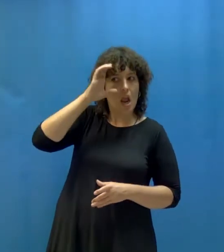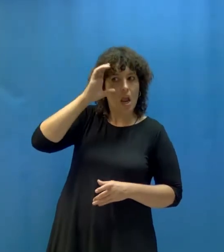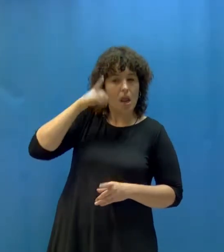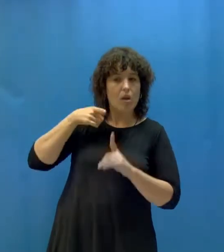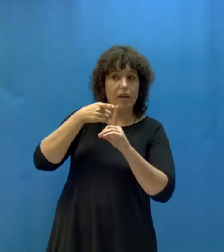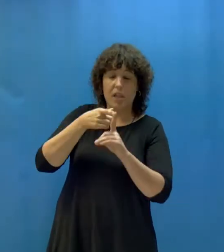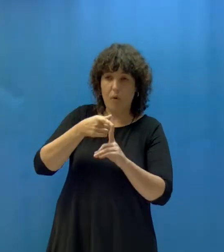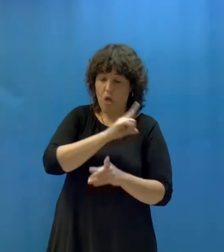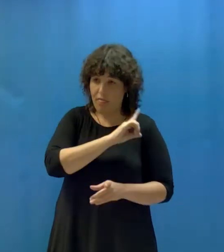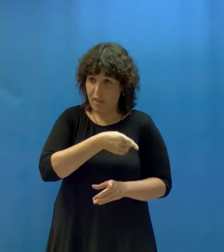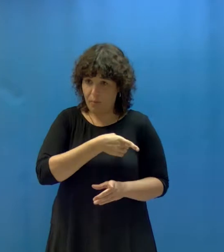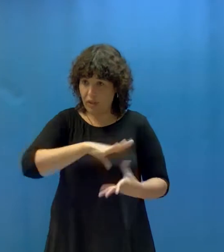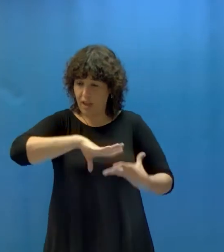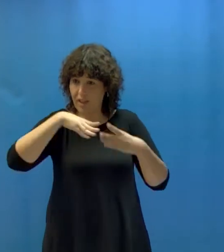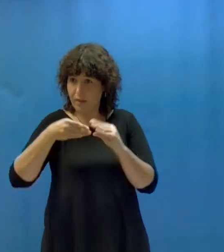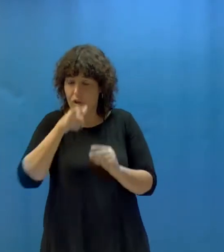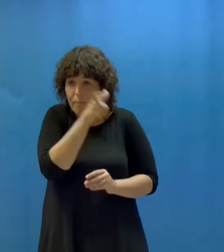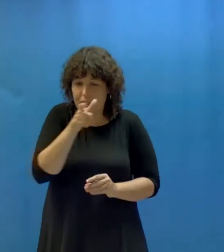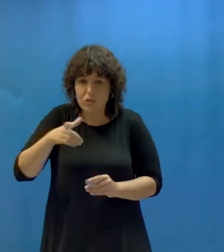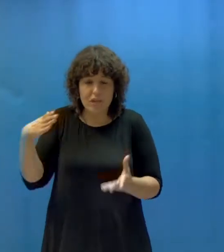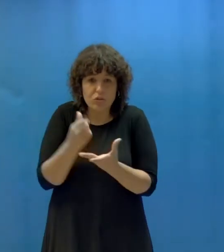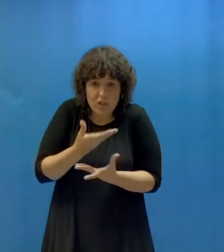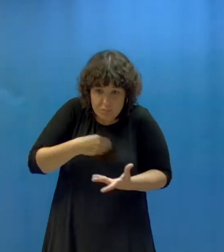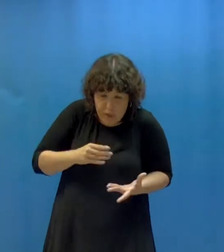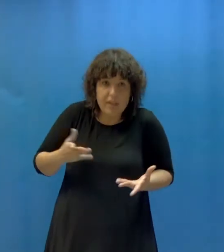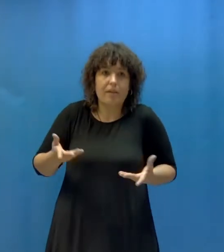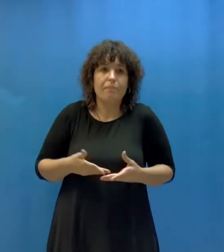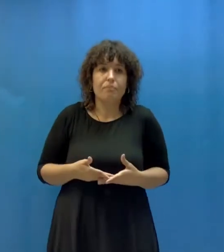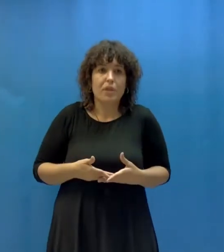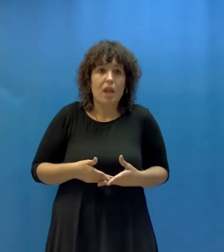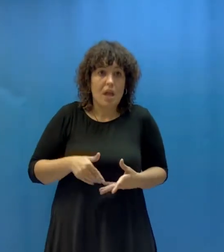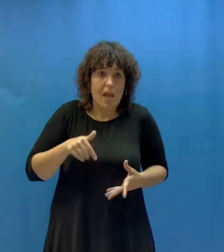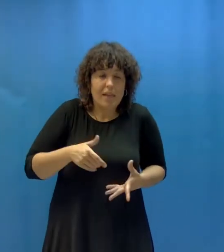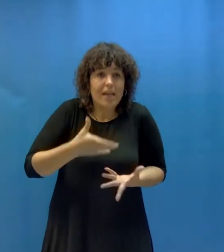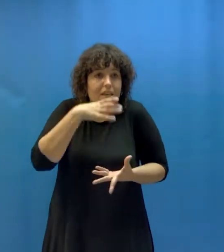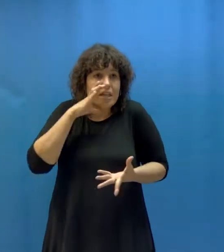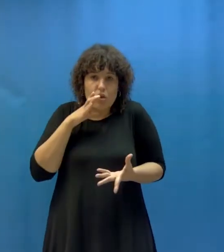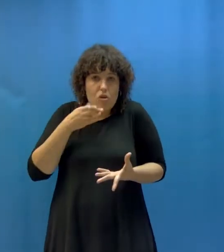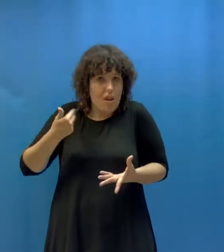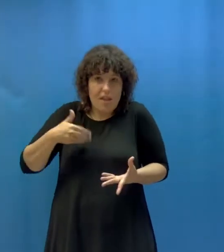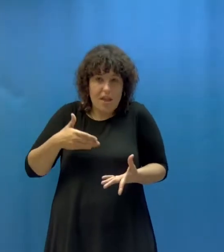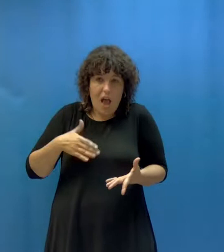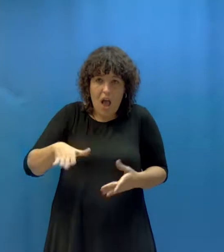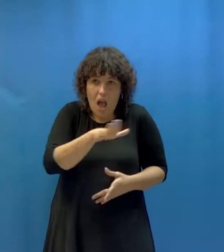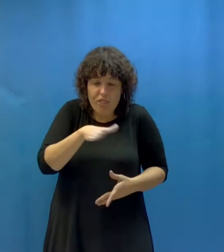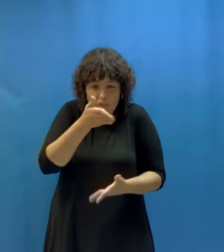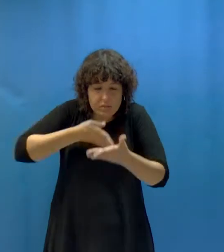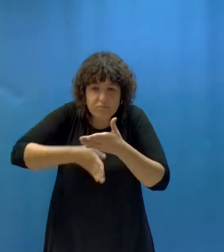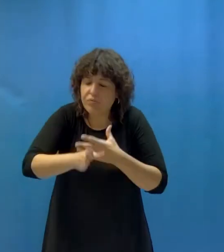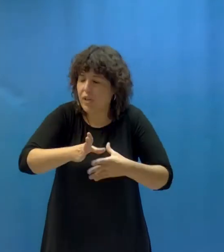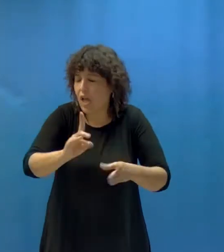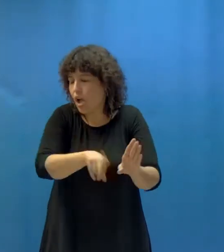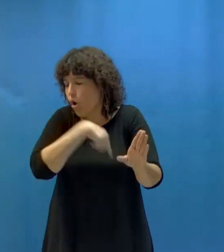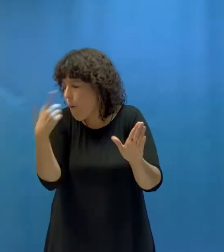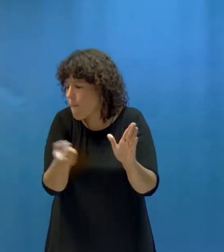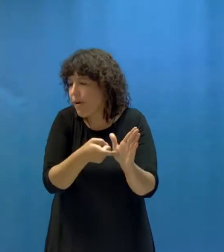tots. Per una banda, hem realitzat l'obra a la ciutat de Castelló, que ja és completament accessible per a esportistes i per al públic en general,